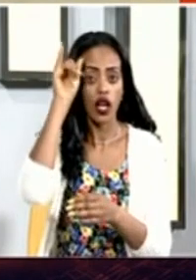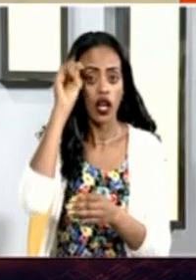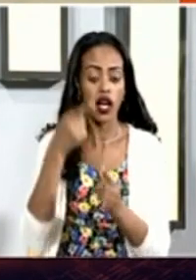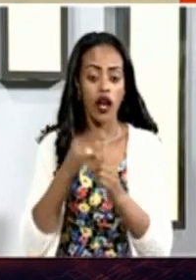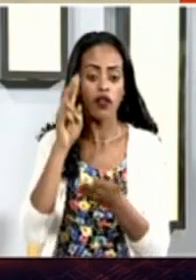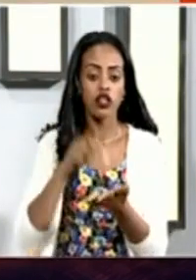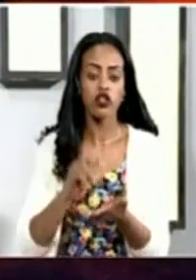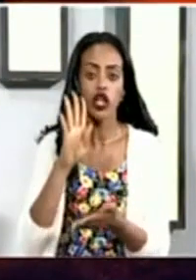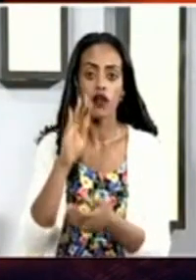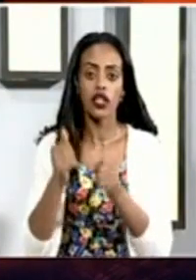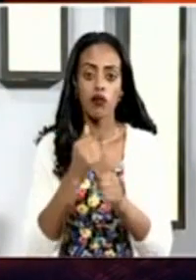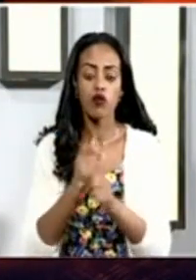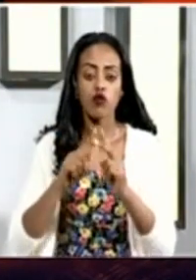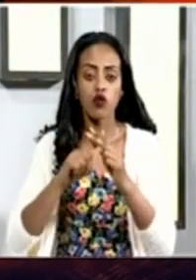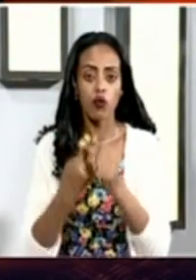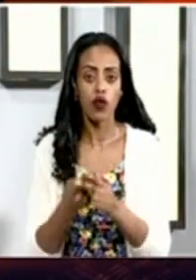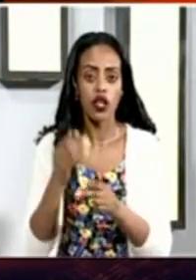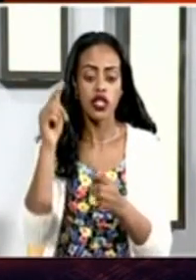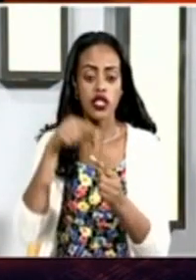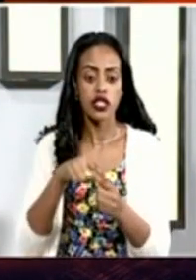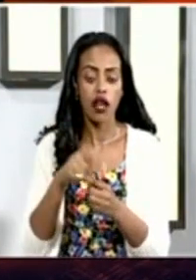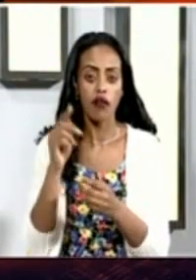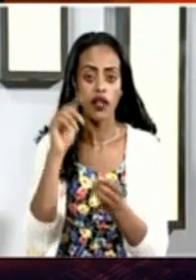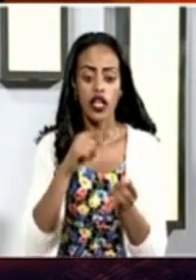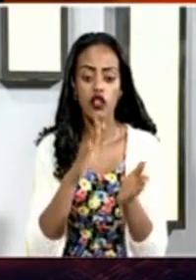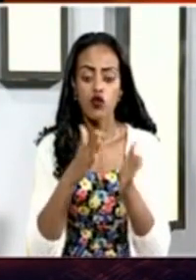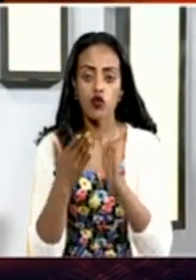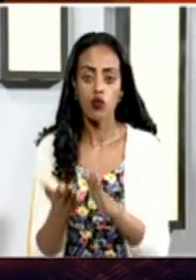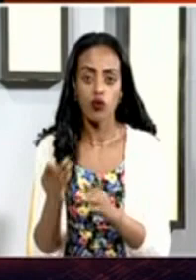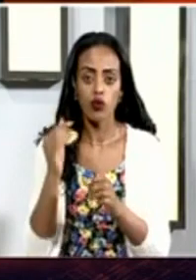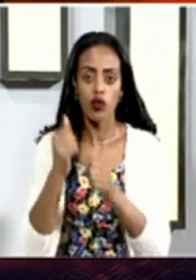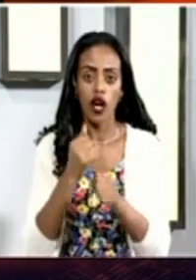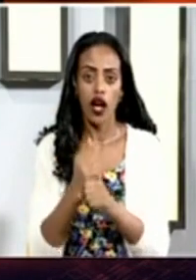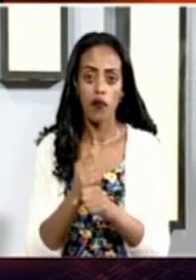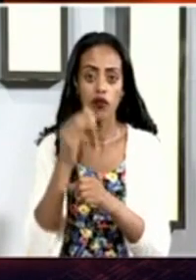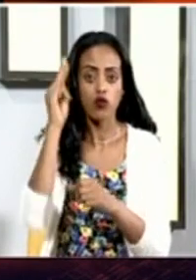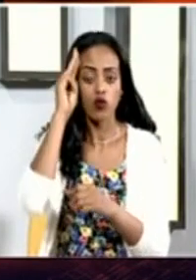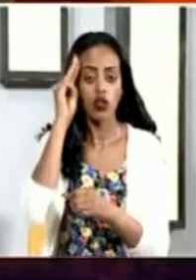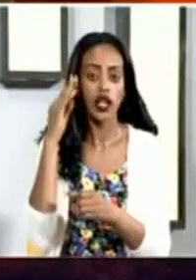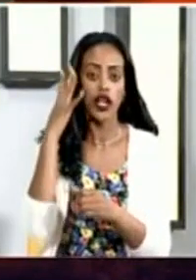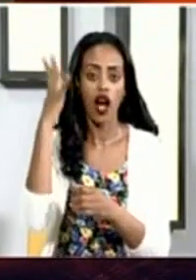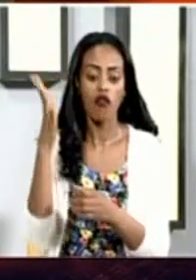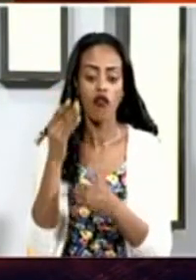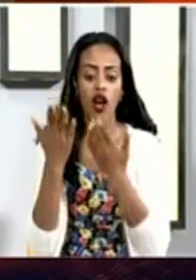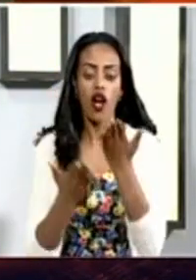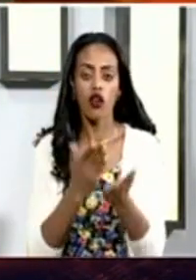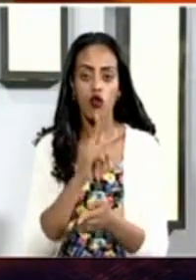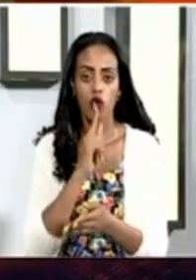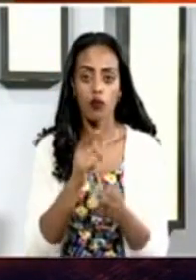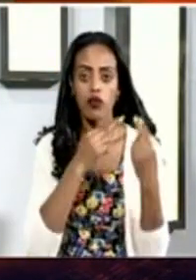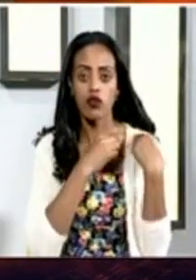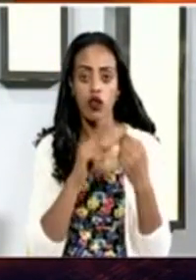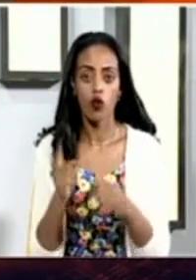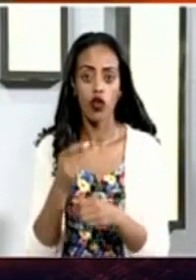ካብ 204 ዓ.ም ኣትሒዙ ክሳብ ዕለተ ሕልፈቶም ሱልጣን ህዝቢ ዓፋር ኮይኖም ኣገልጊሎም እዮም። ሱልጣን